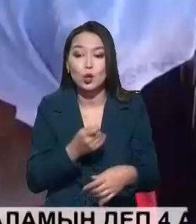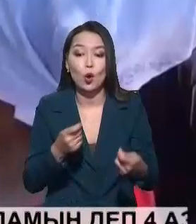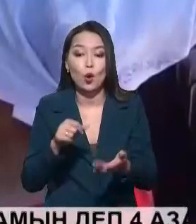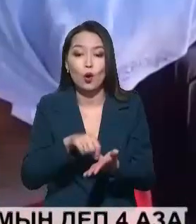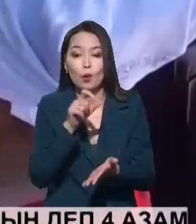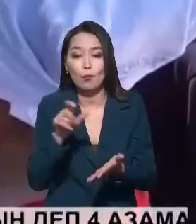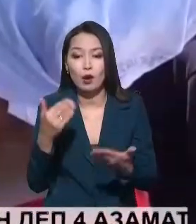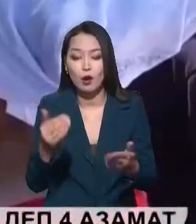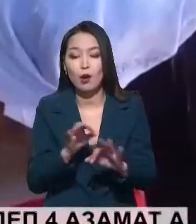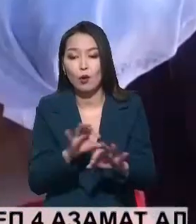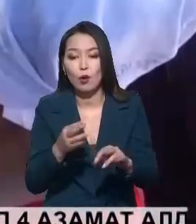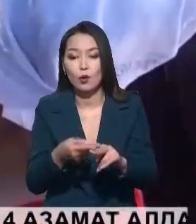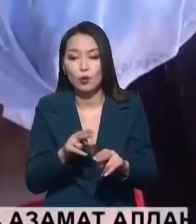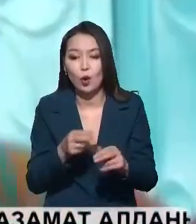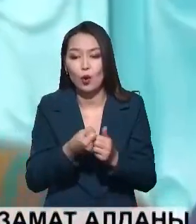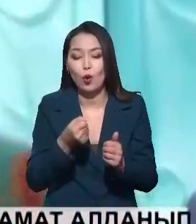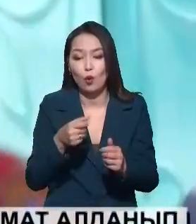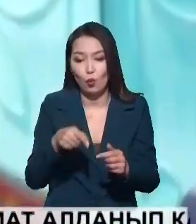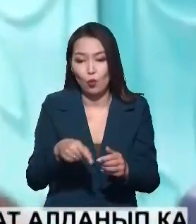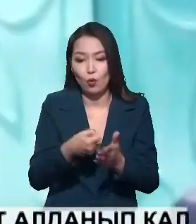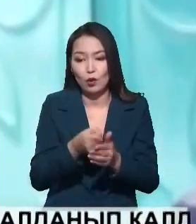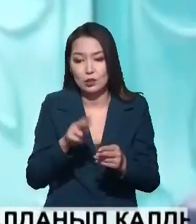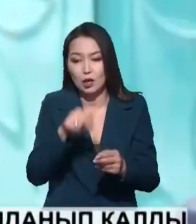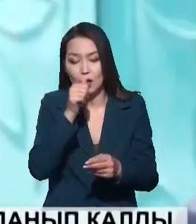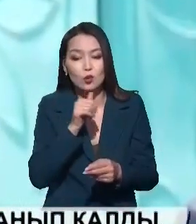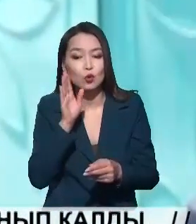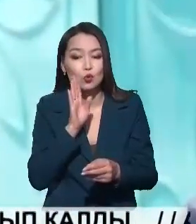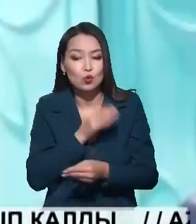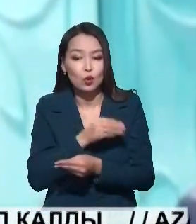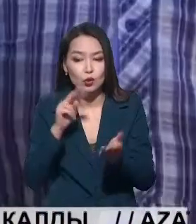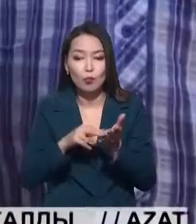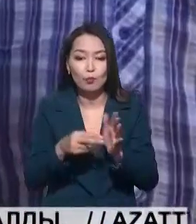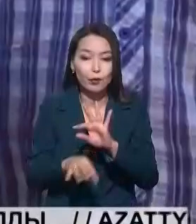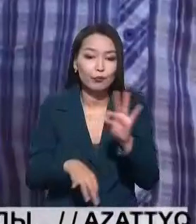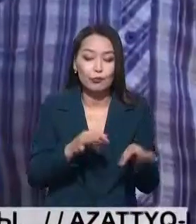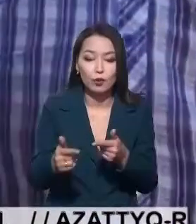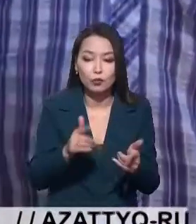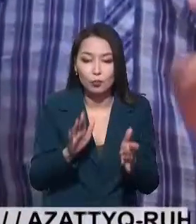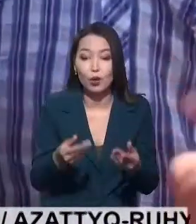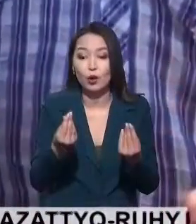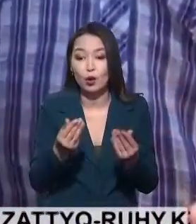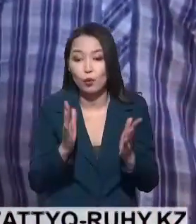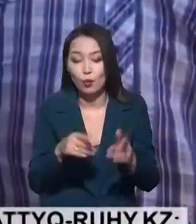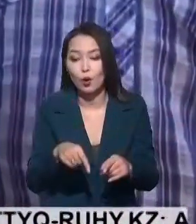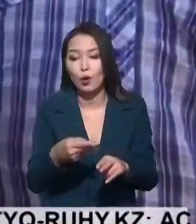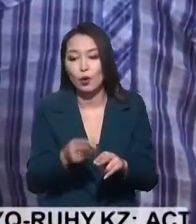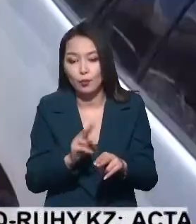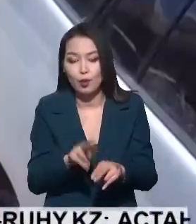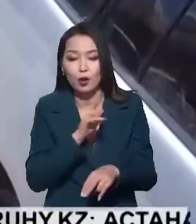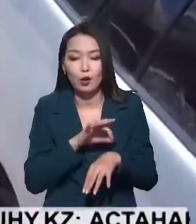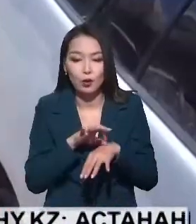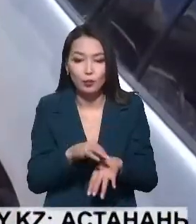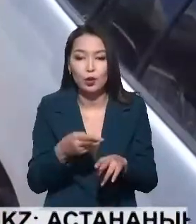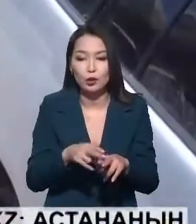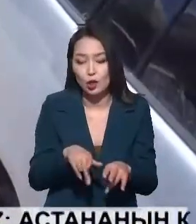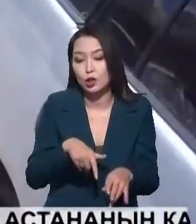өкілдерінің айтуынша, осы айдың аяғына дейін ауыз су тартудың сметалық құжатын әзірлейді. Қаржы қаралса биыл су жүргізіп, тас жол төсейміз